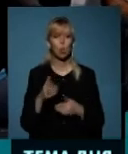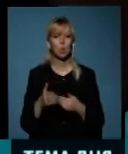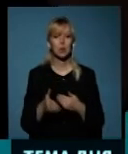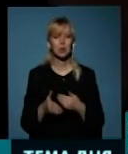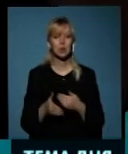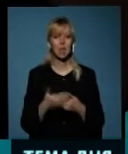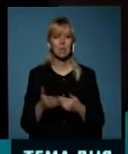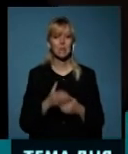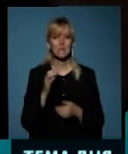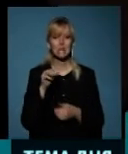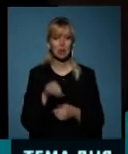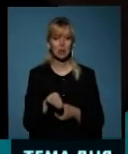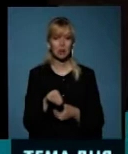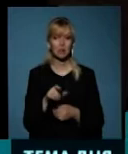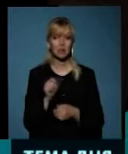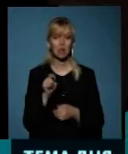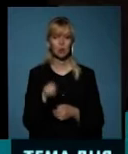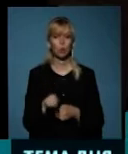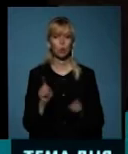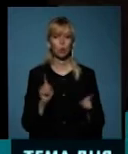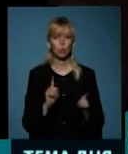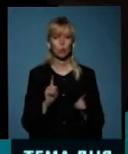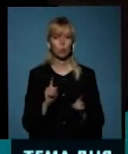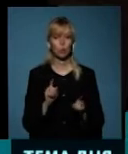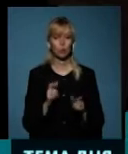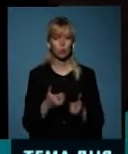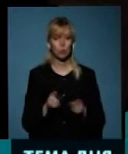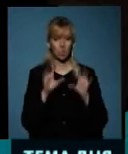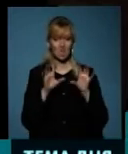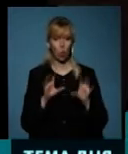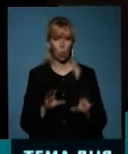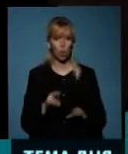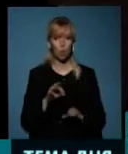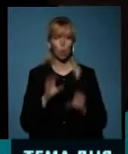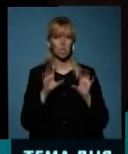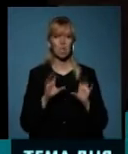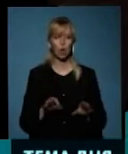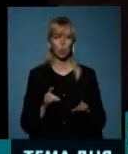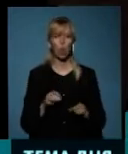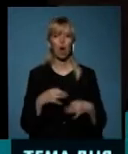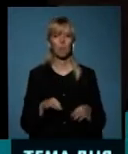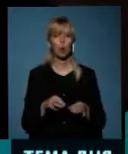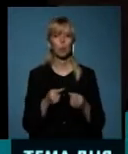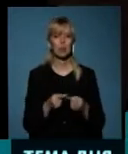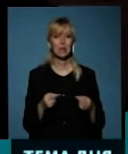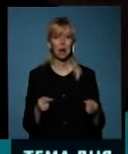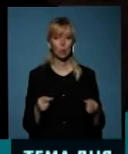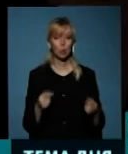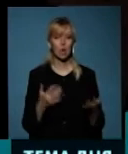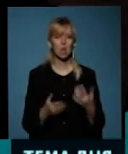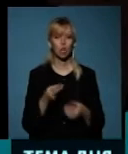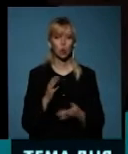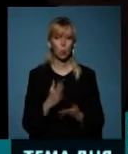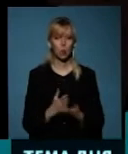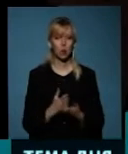статті за те, що, ну, згідно чинного законодавства, по закону про автомобільний транспорт, якщо